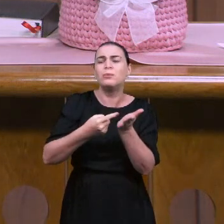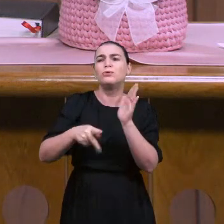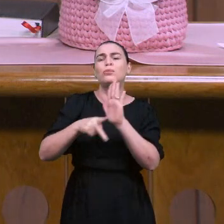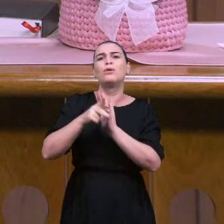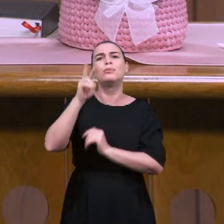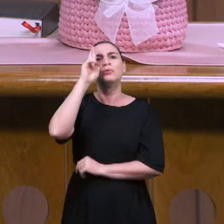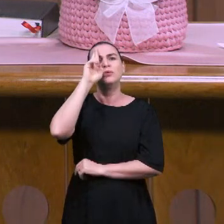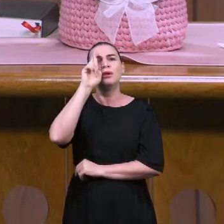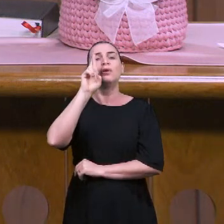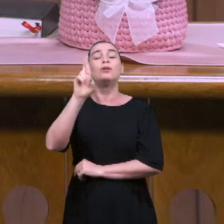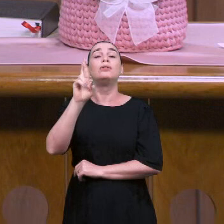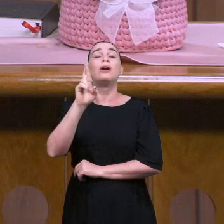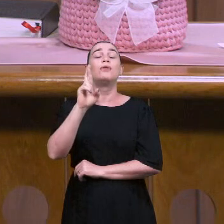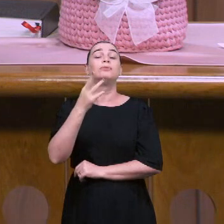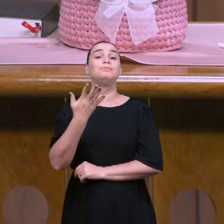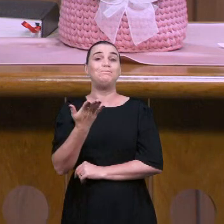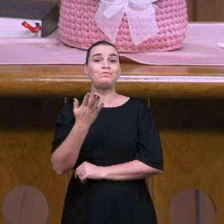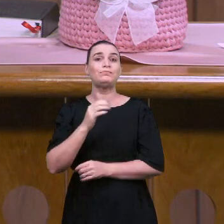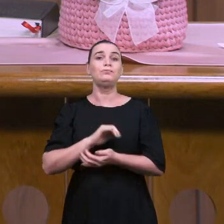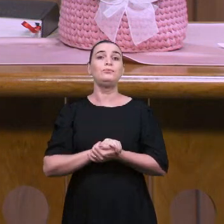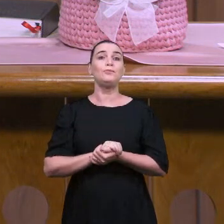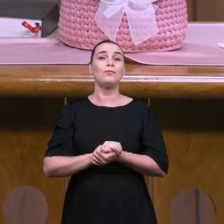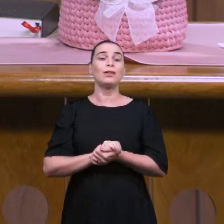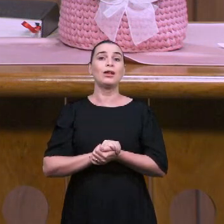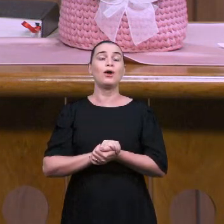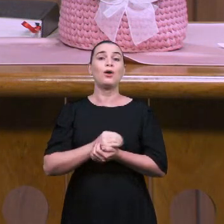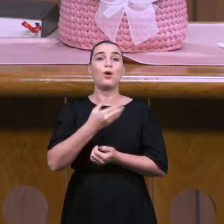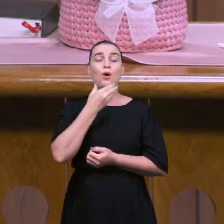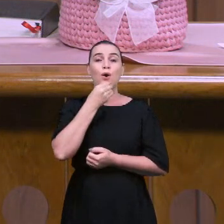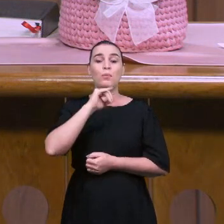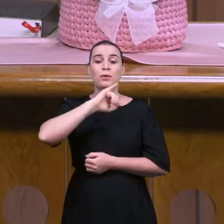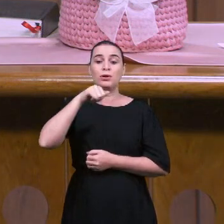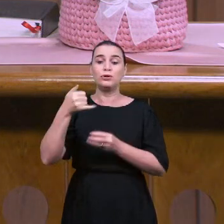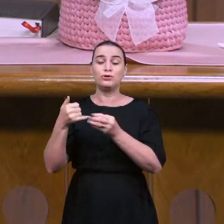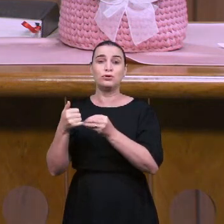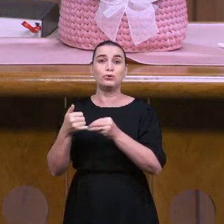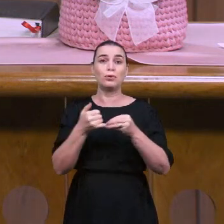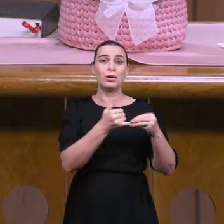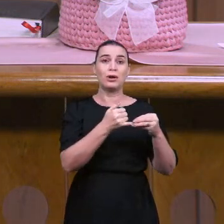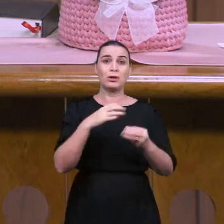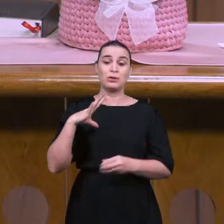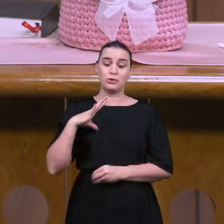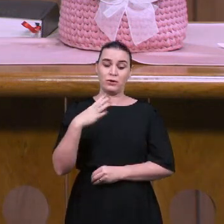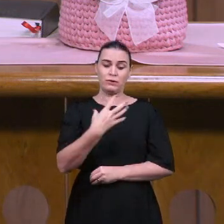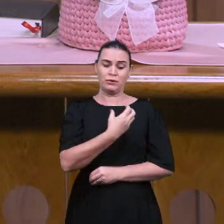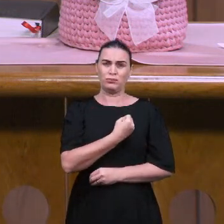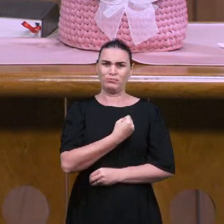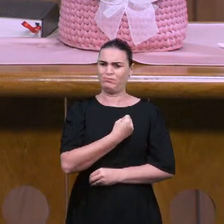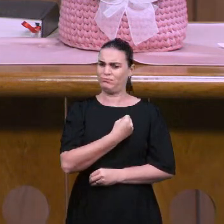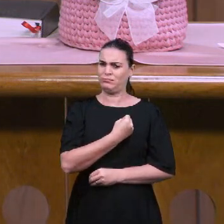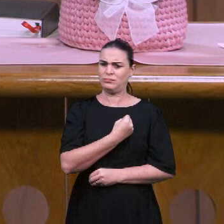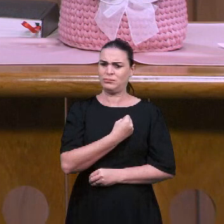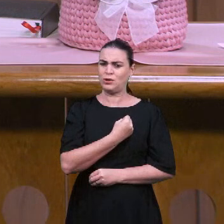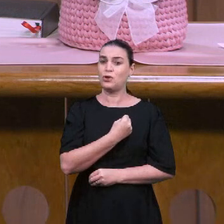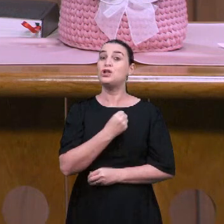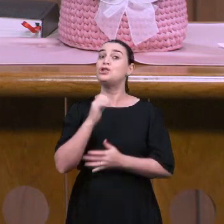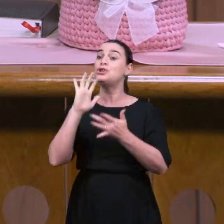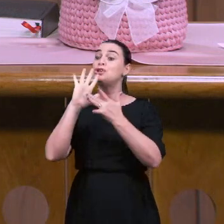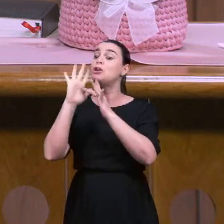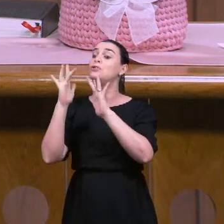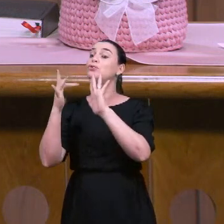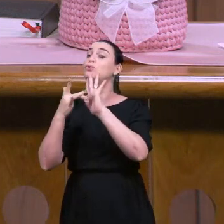le Seigneur. Donc ce sont des choses comme ça. Donc Josué, le sauveur, le